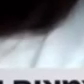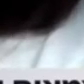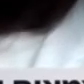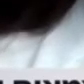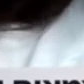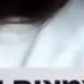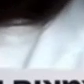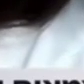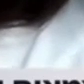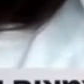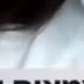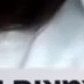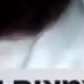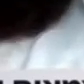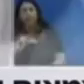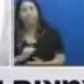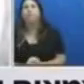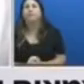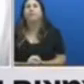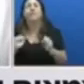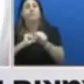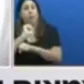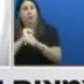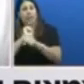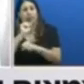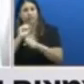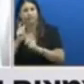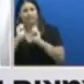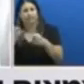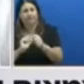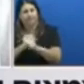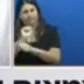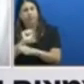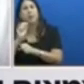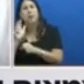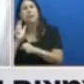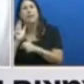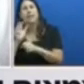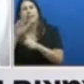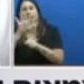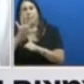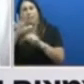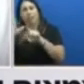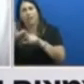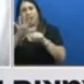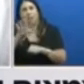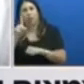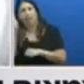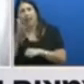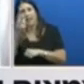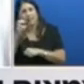השאלה הזאתי גם השופט מינץ ענה על השאלה הזאת השופט בינץ באחד מפסקי הדין בעניין כזה טען שאסור לתת לתרחיש